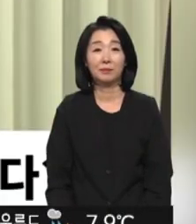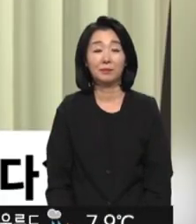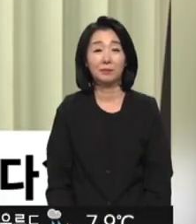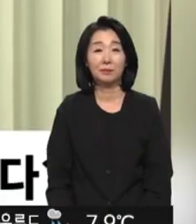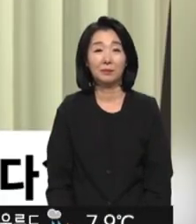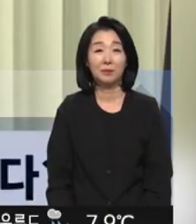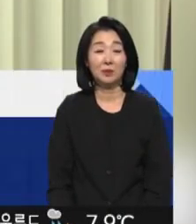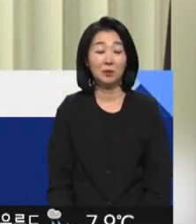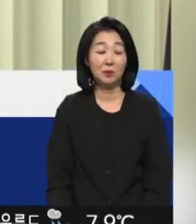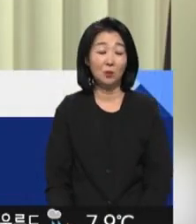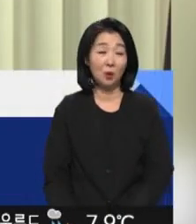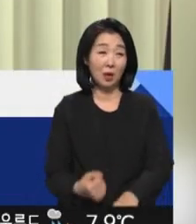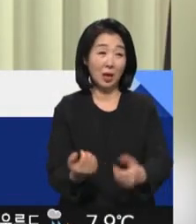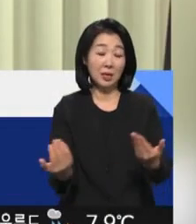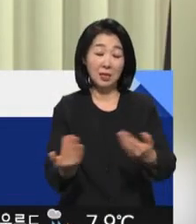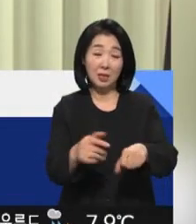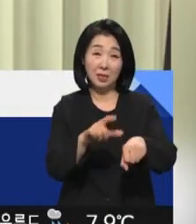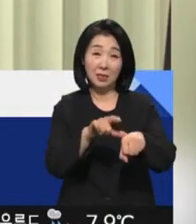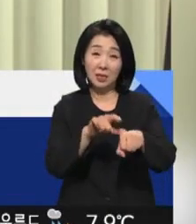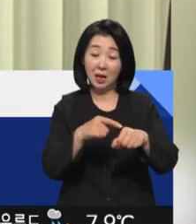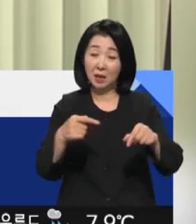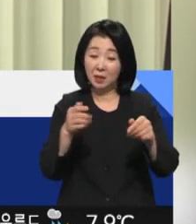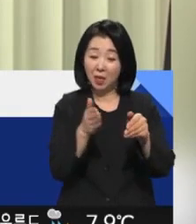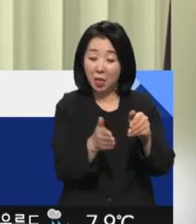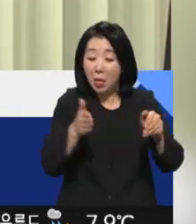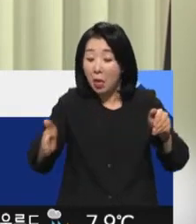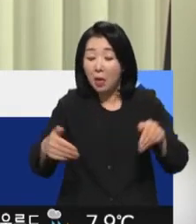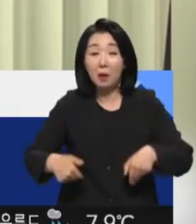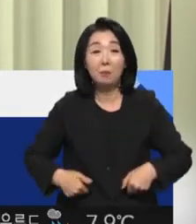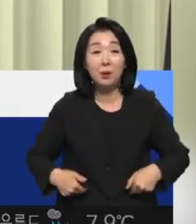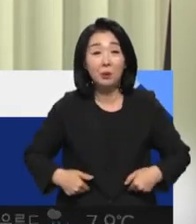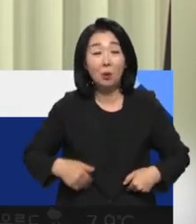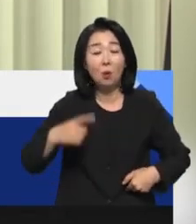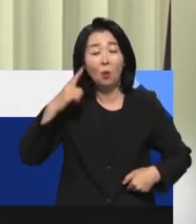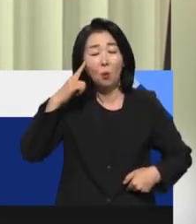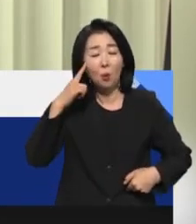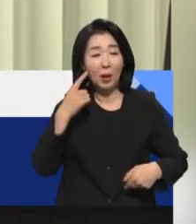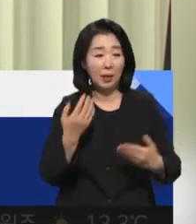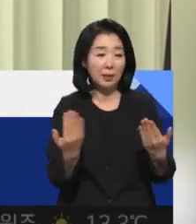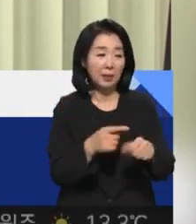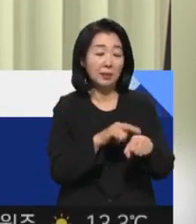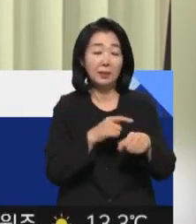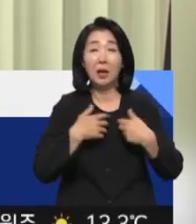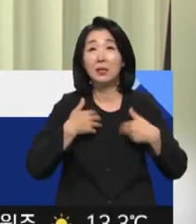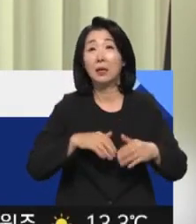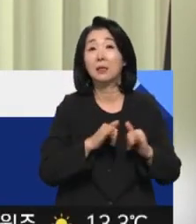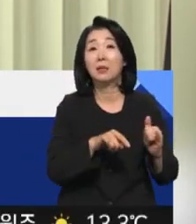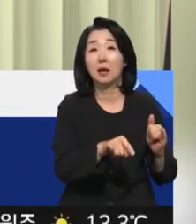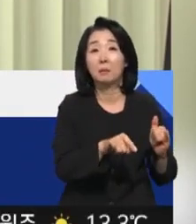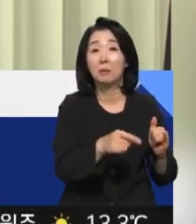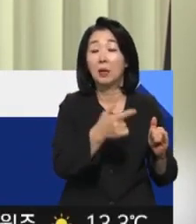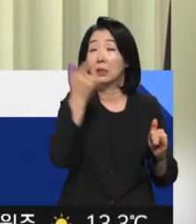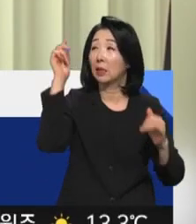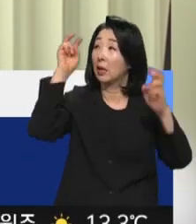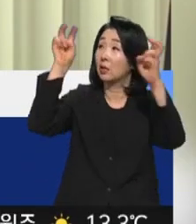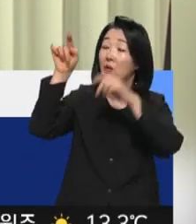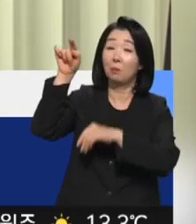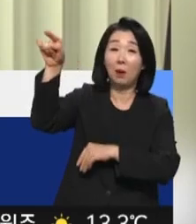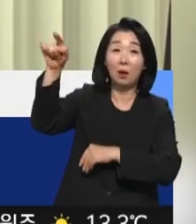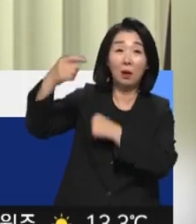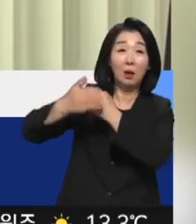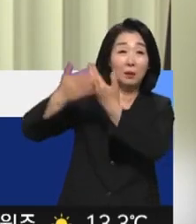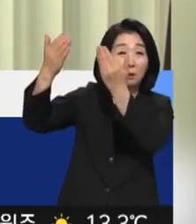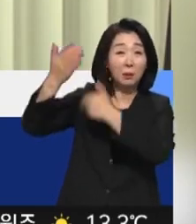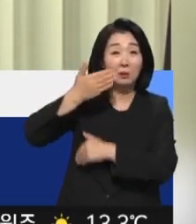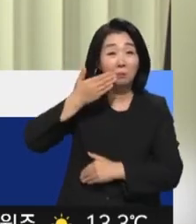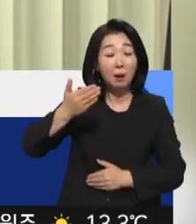이 노동시간 개정의 당사자들은 노동의 취약계층들이 아닙니까? 네. 그런데 대기업에 있는 분도 다 혜택 받을 거